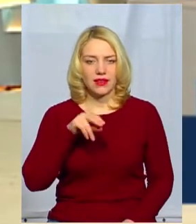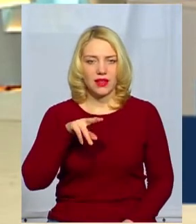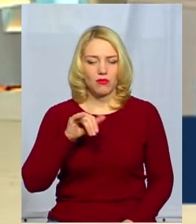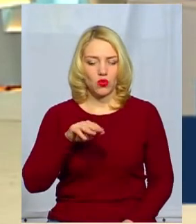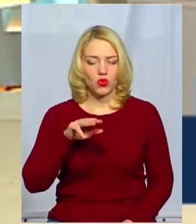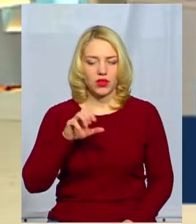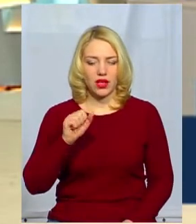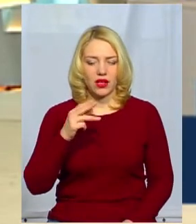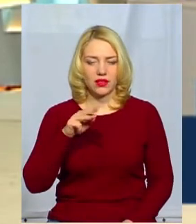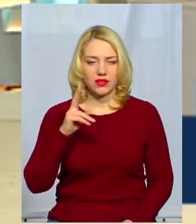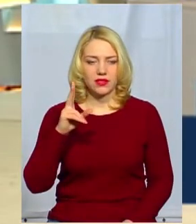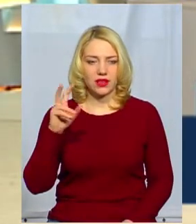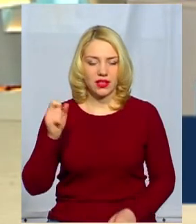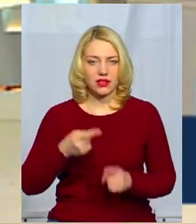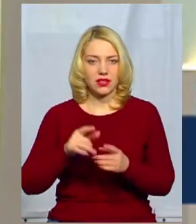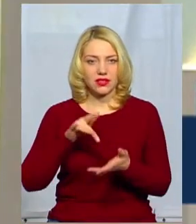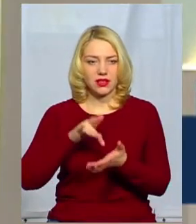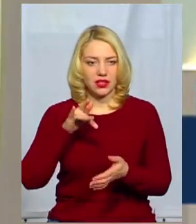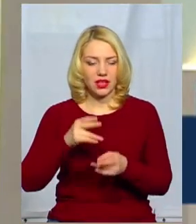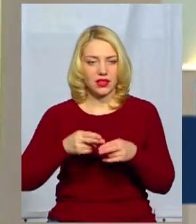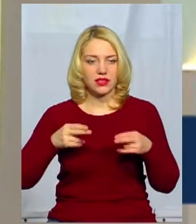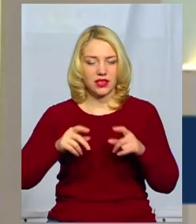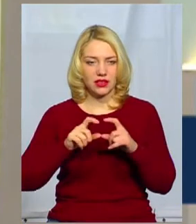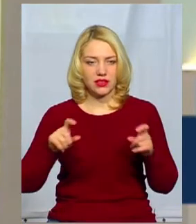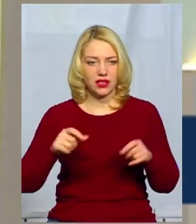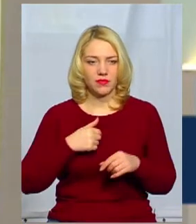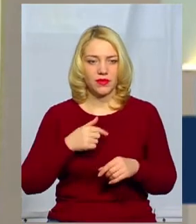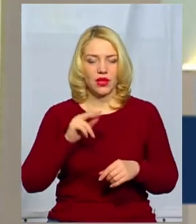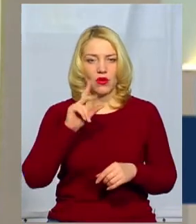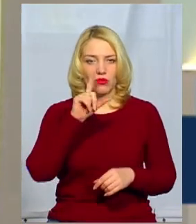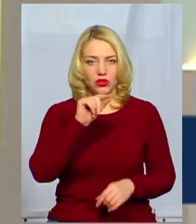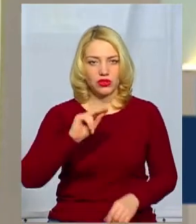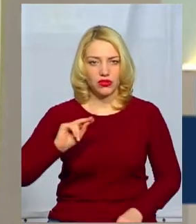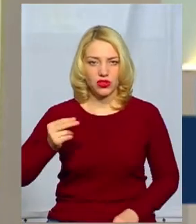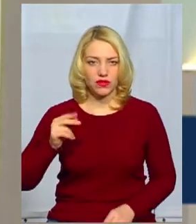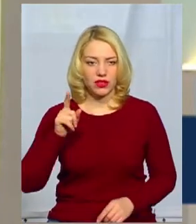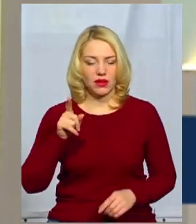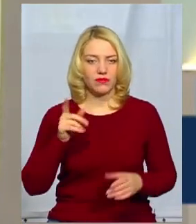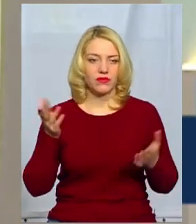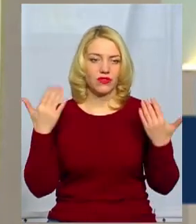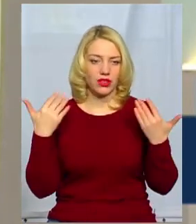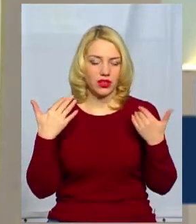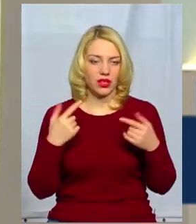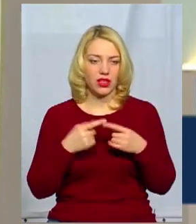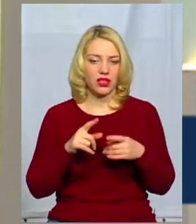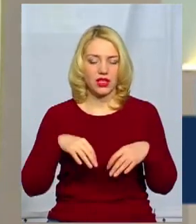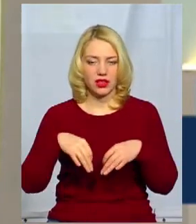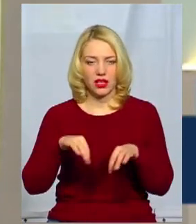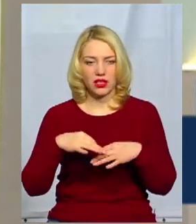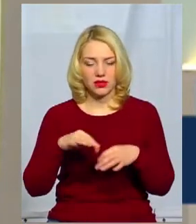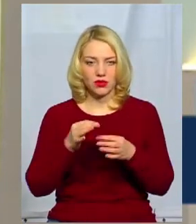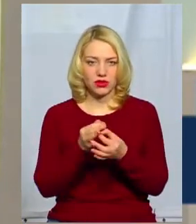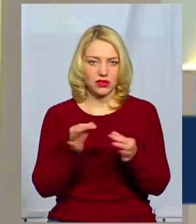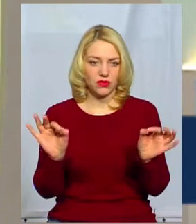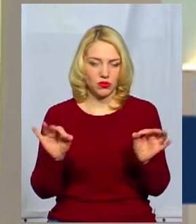ринку. Це центральна підстанція. Да, центральна. Угу. У понеділок і четвер, як сьогодні, там вихідний і транспорту на